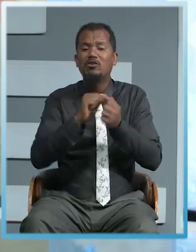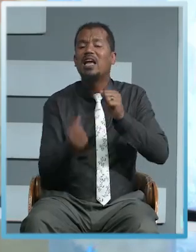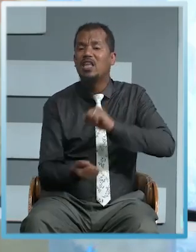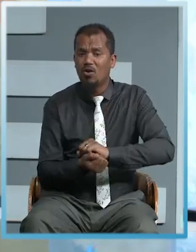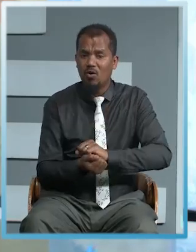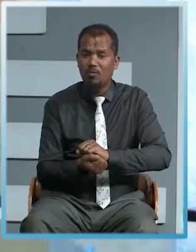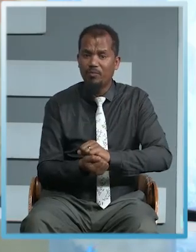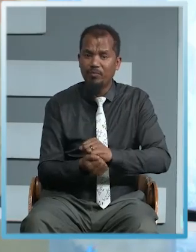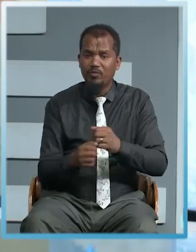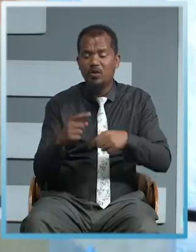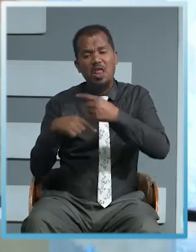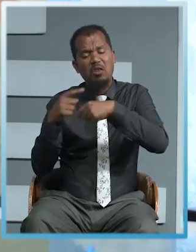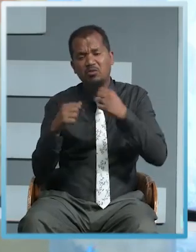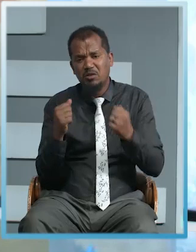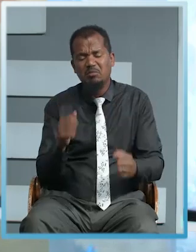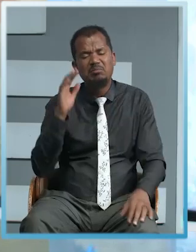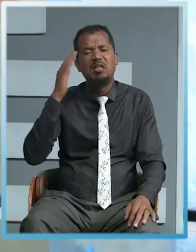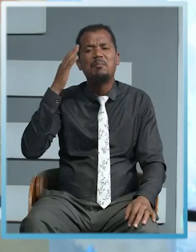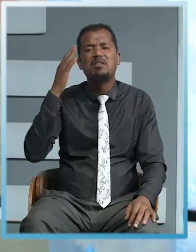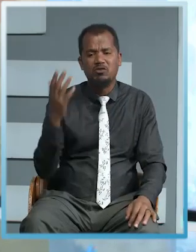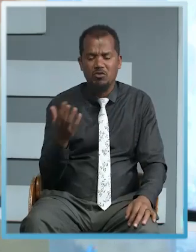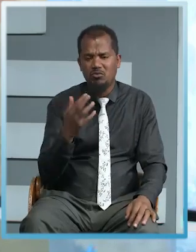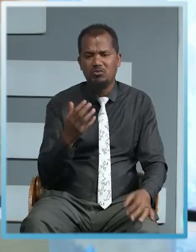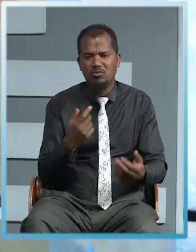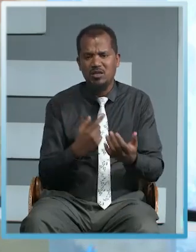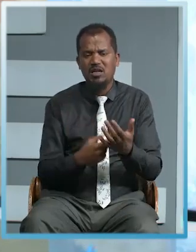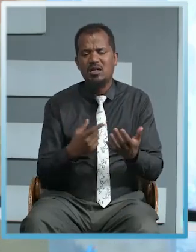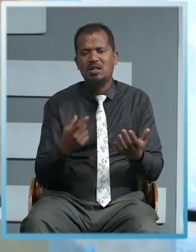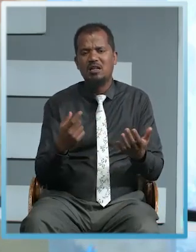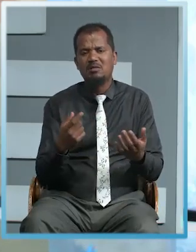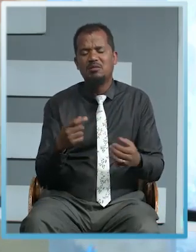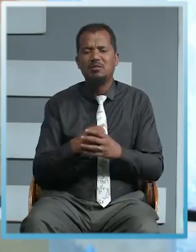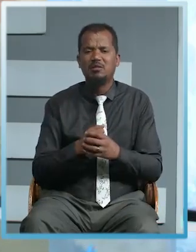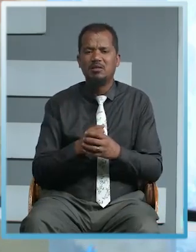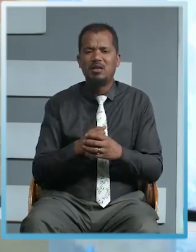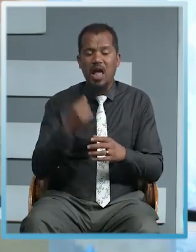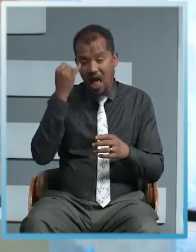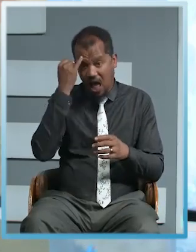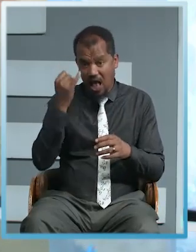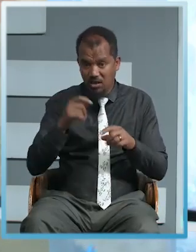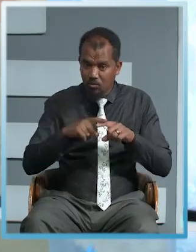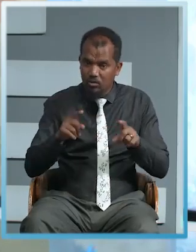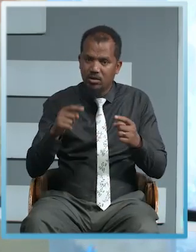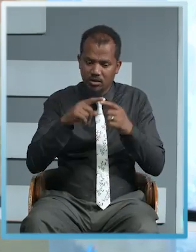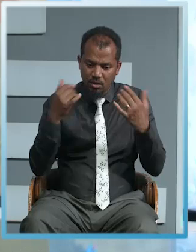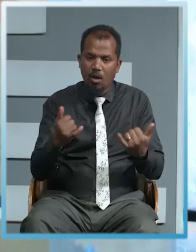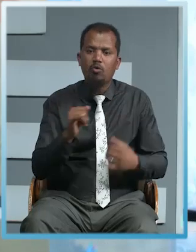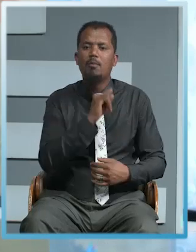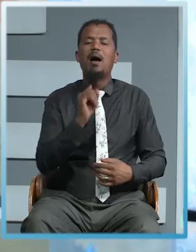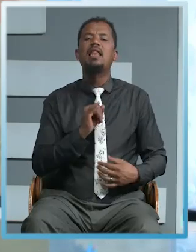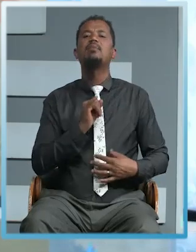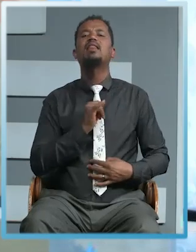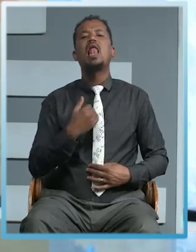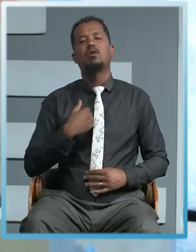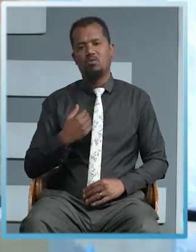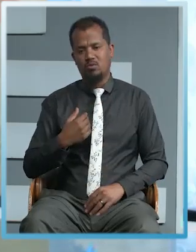ተቀይሮም ሊሄዱ ይችላሉ የመሳሰሉ ናቹራል አትሪሽን አለ ምን አለ ሐሳቡን ግን ስቲል ባለቤት አለው ነው